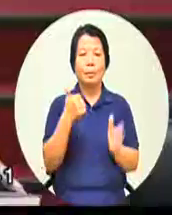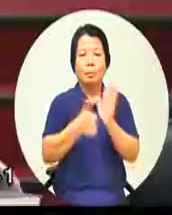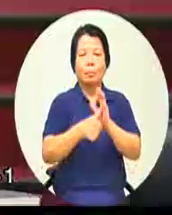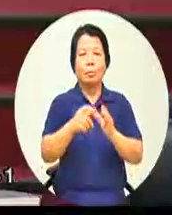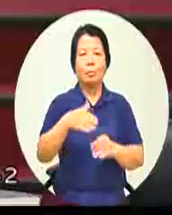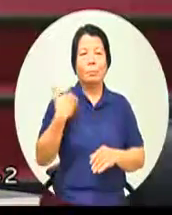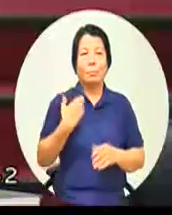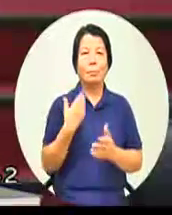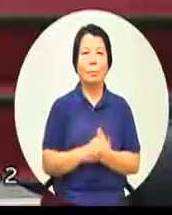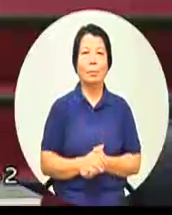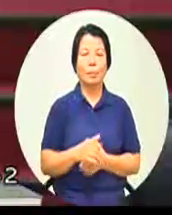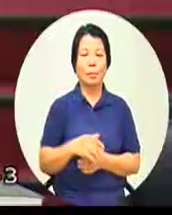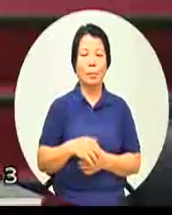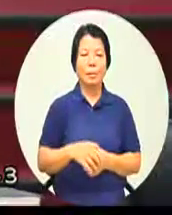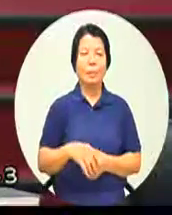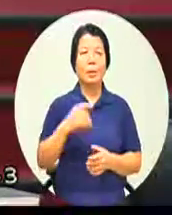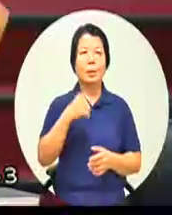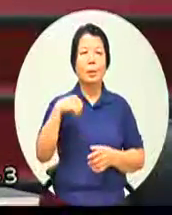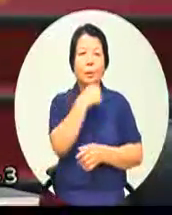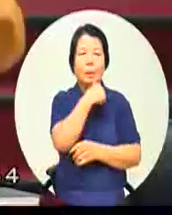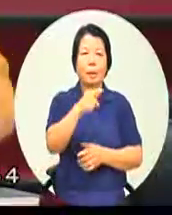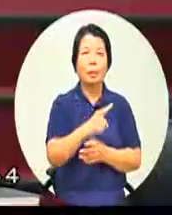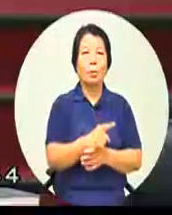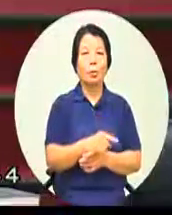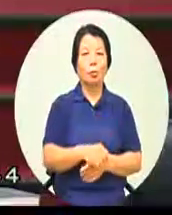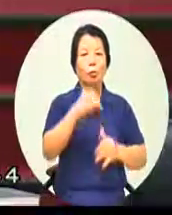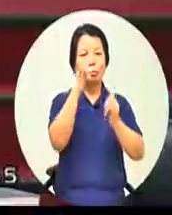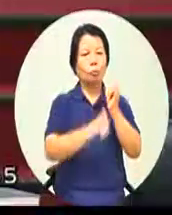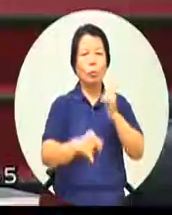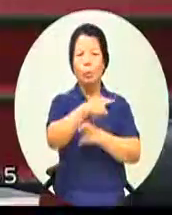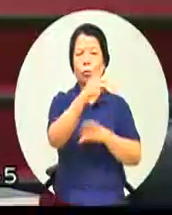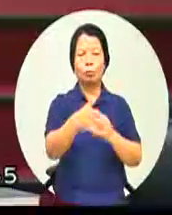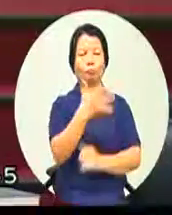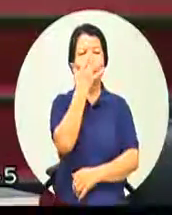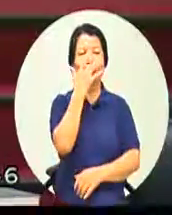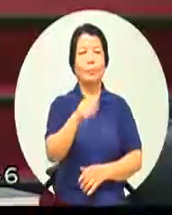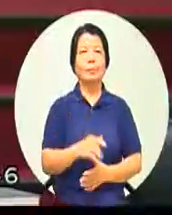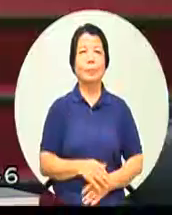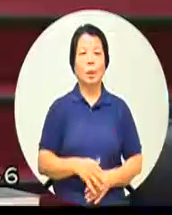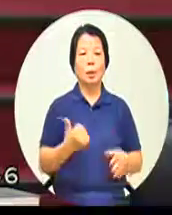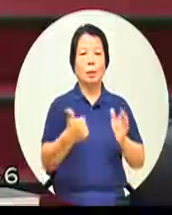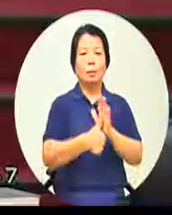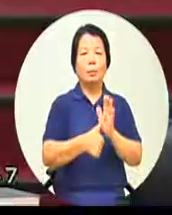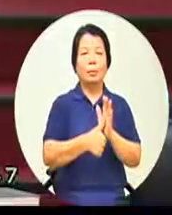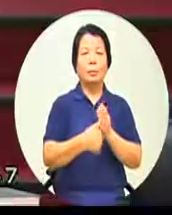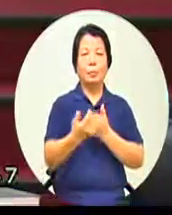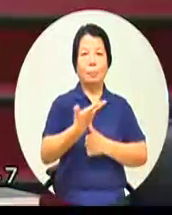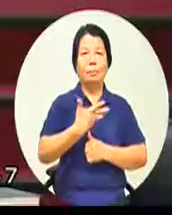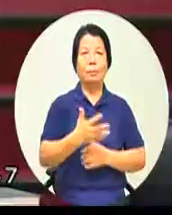的本土历史要注重嘛？局长，我问这不是在傲慢的，来名字我听看看。